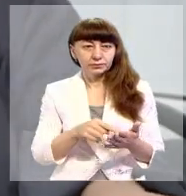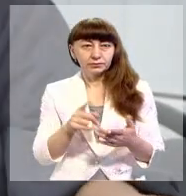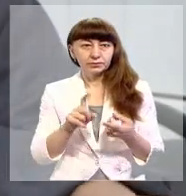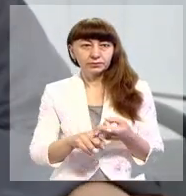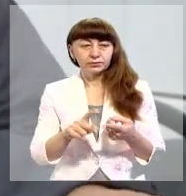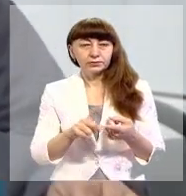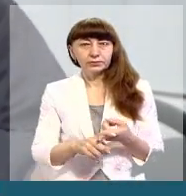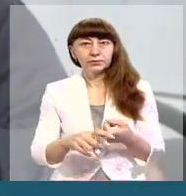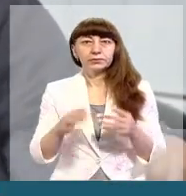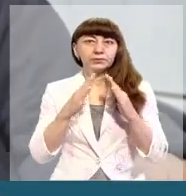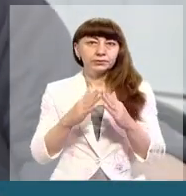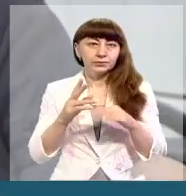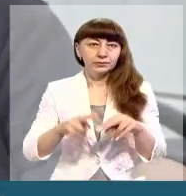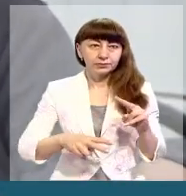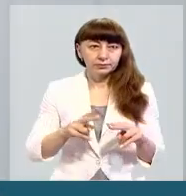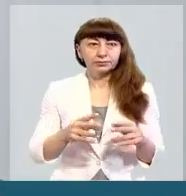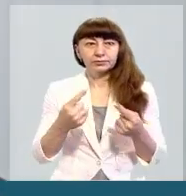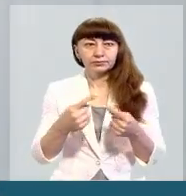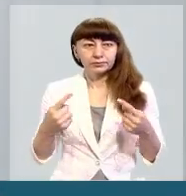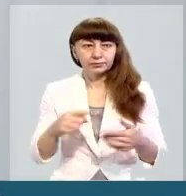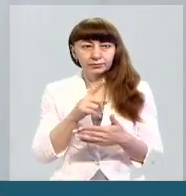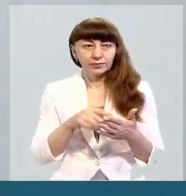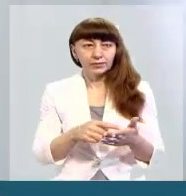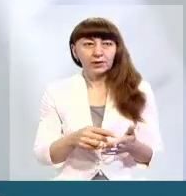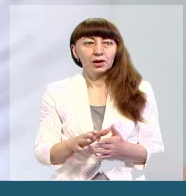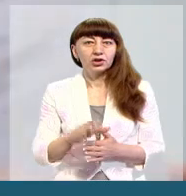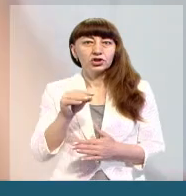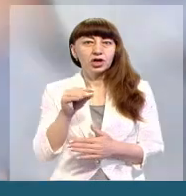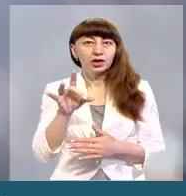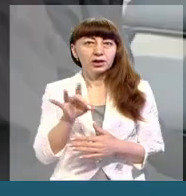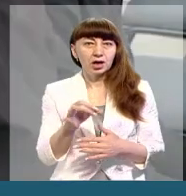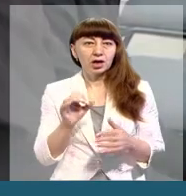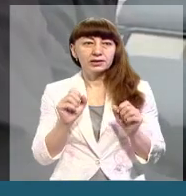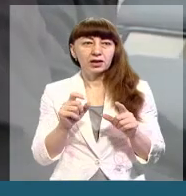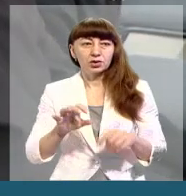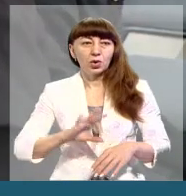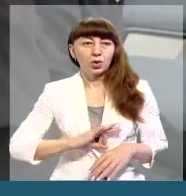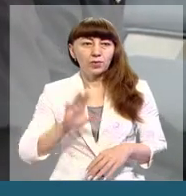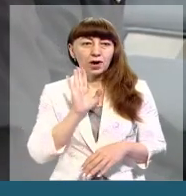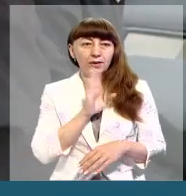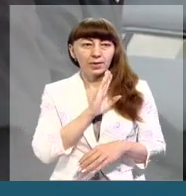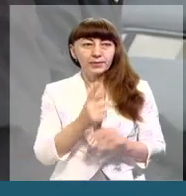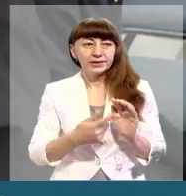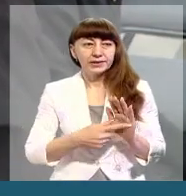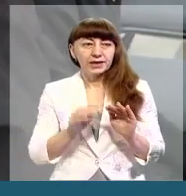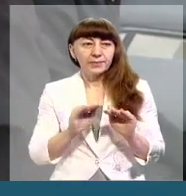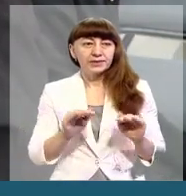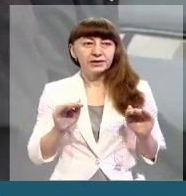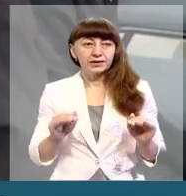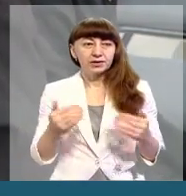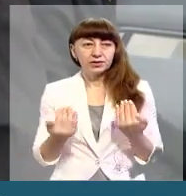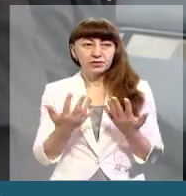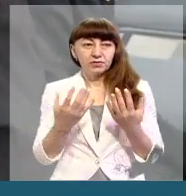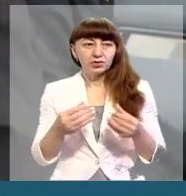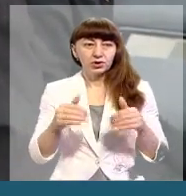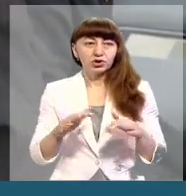Жанар Біркенова алтын алқа иегері. 7 баланы өмірге әкелген ананың бүгінгі қабылдауға келгендегі мақсаты тұрғын үй мәселесін шешу.